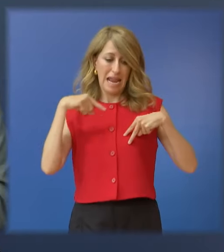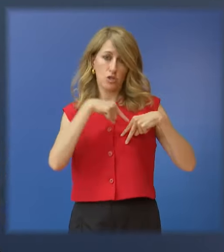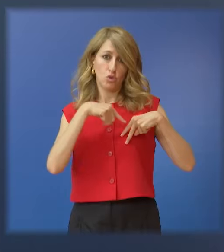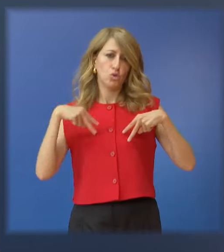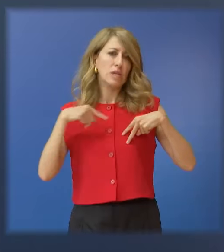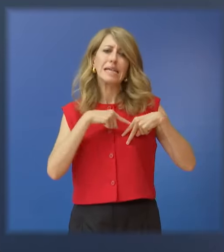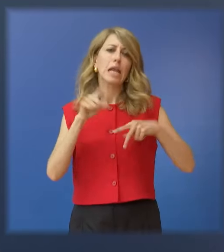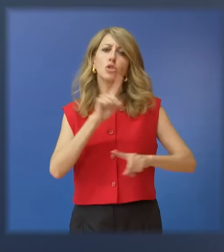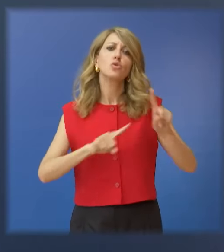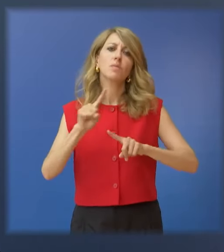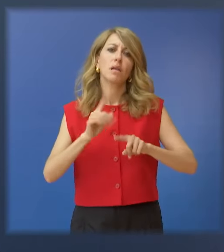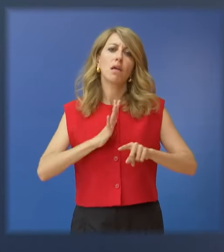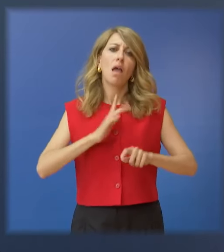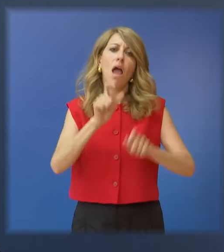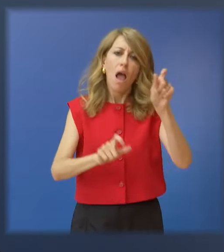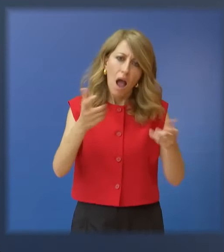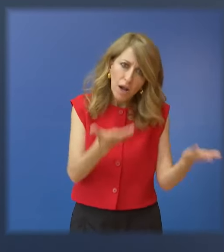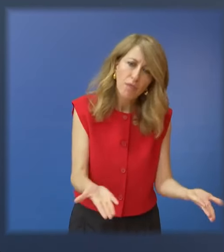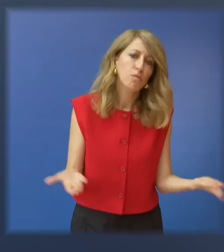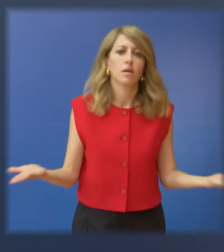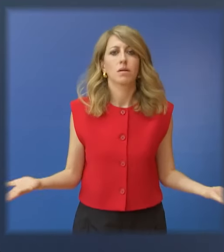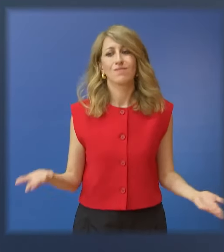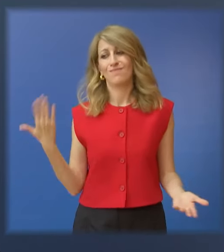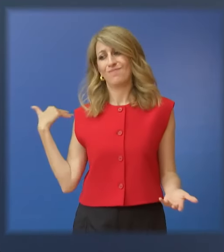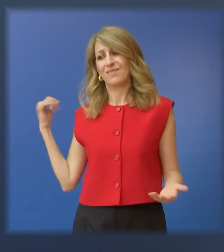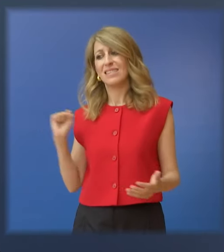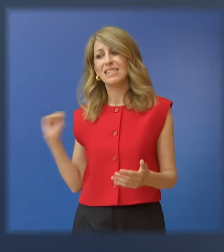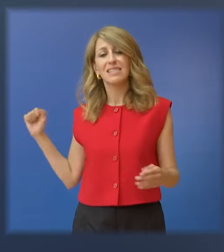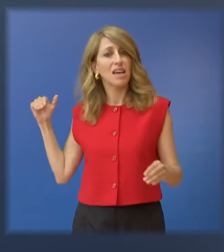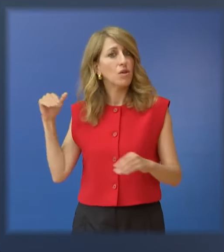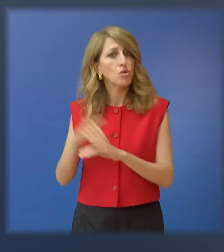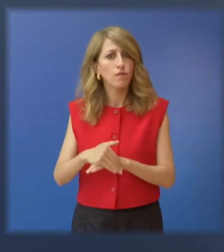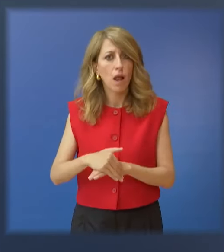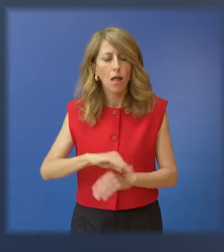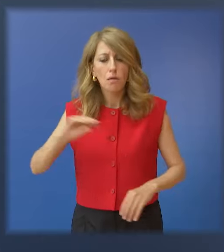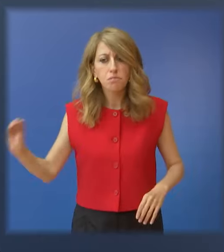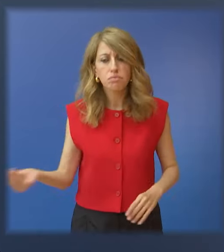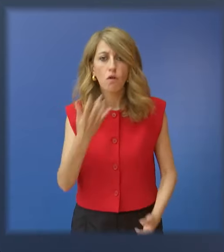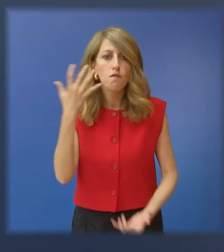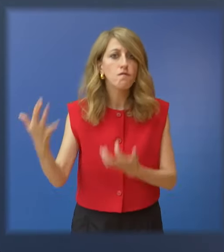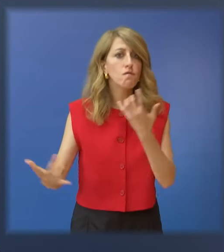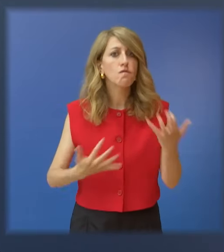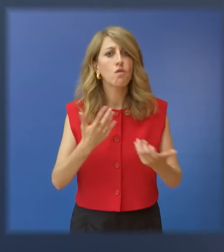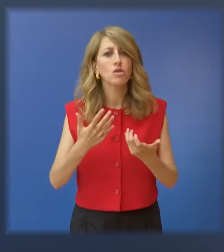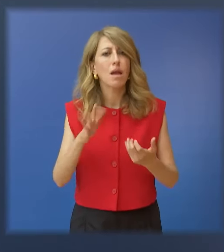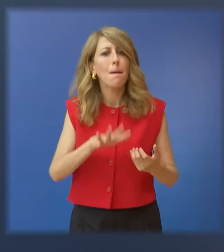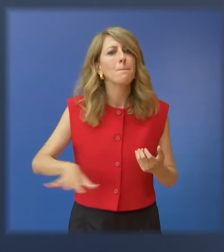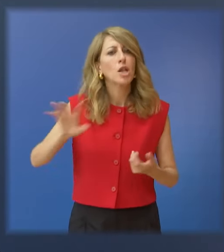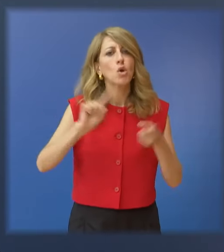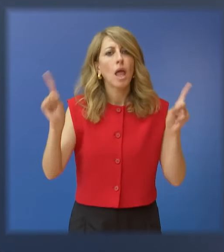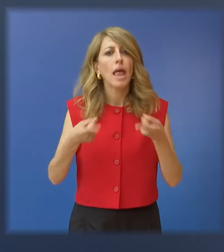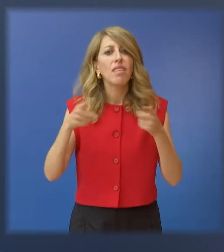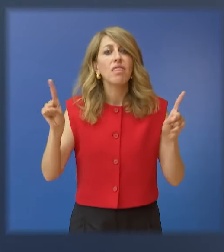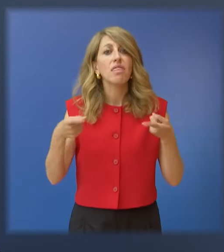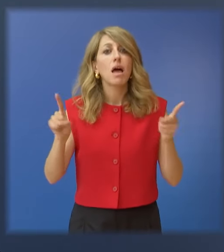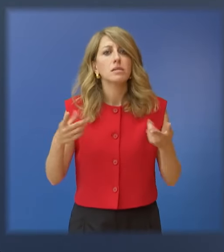περίπτωση της φωτιάς το σάββατο το βράδυ που δεν υπήρχε δυνατότητα εκείνη τη στιγμή να επέμβουν εναέρια μέσα ε δείχνει μία έναν